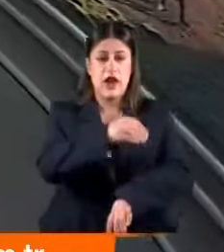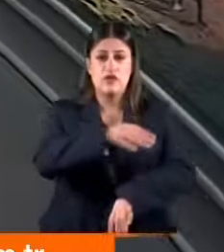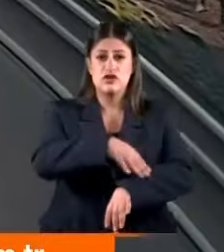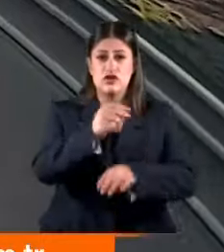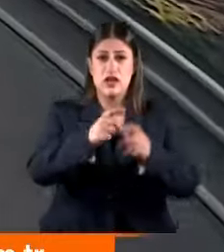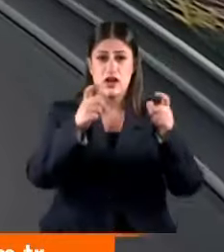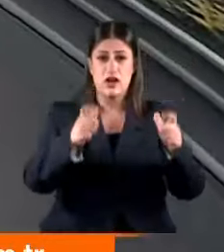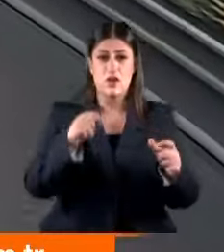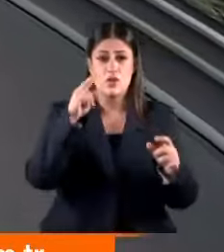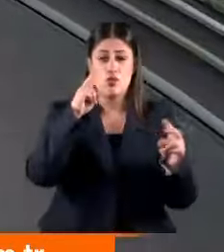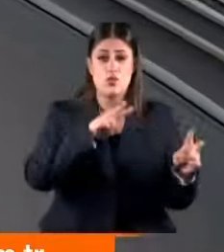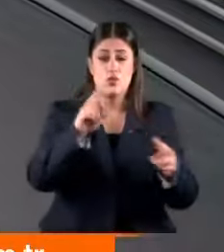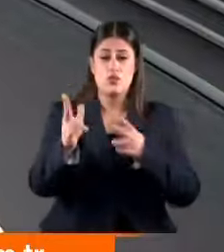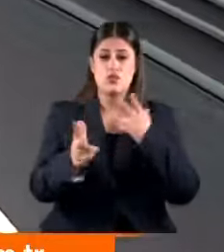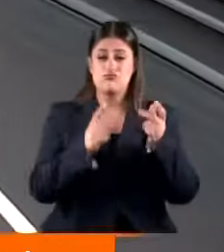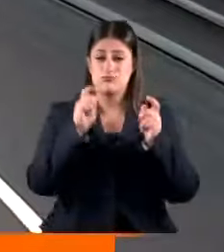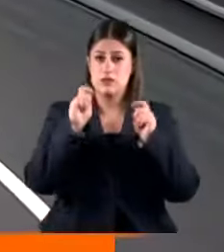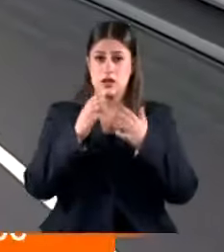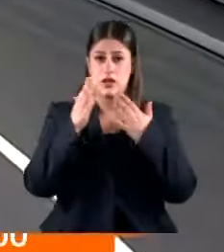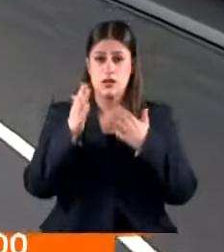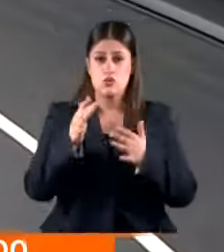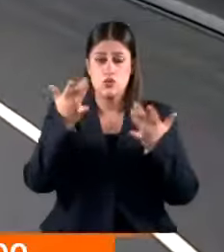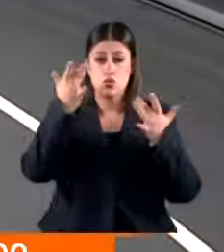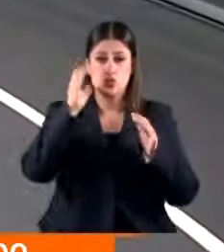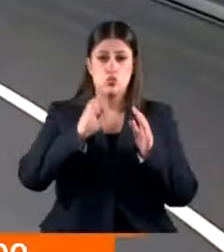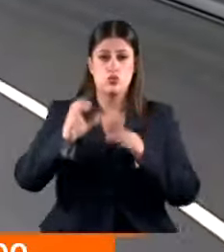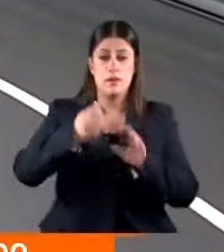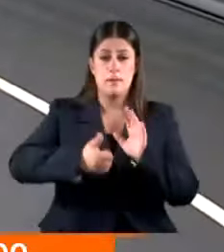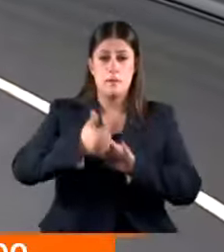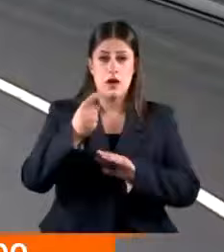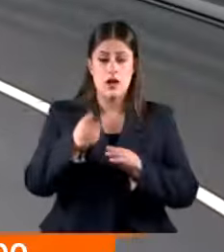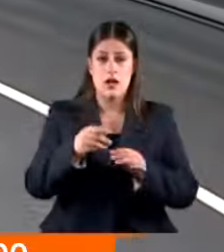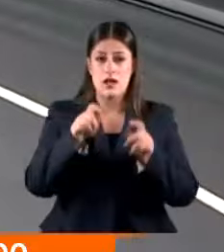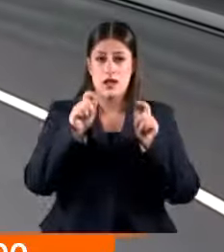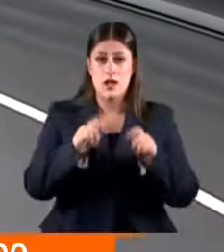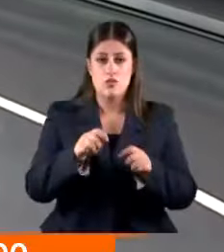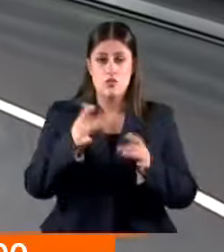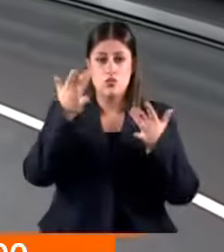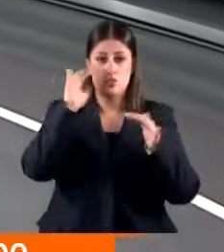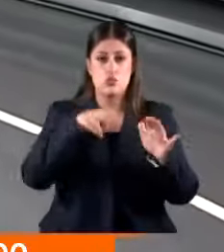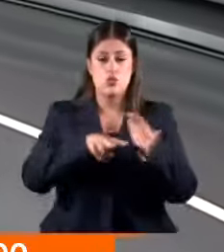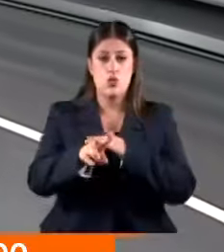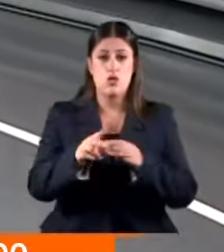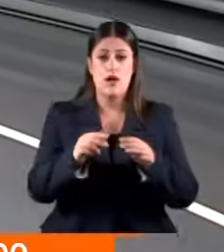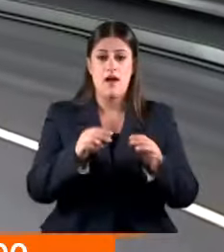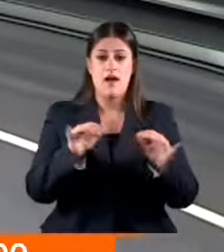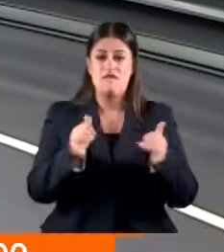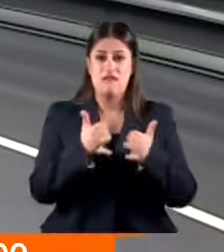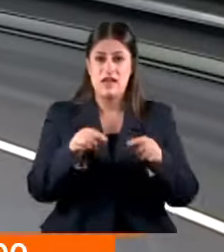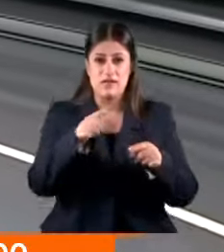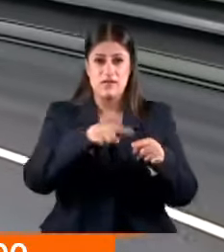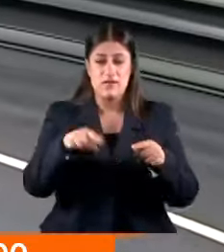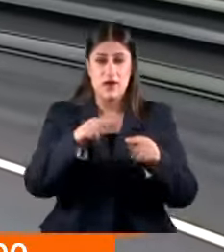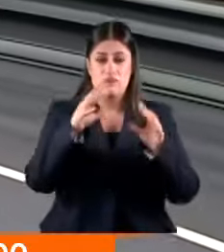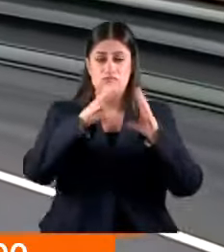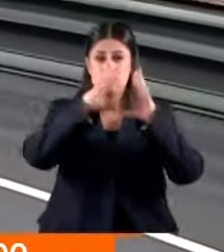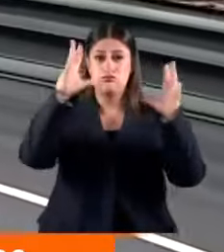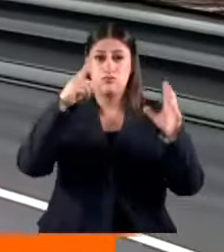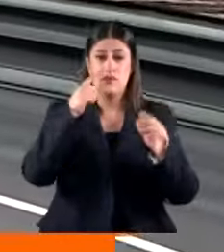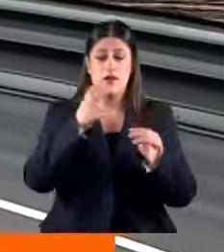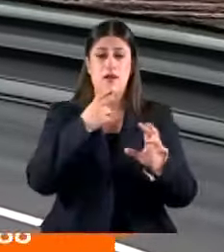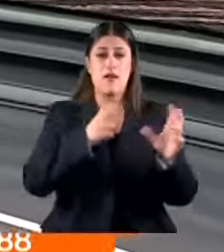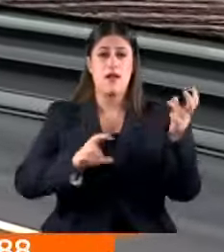Nevşehir görsel bir şölene ev sahipliği yaptı. Kültür ve Turizm Bakanlığı'nca düzenlenen Kültür Yolu Festivali'nde gökyüzü rengarenk